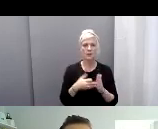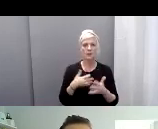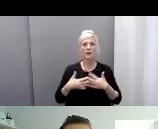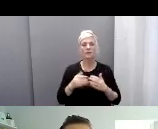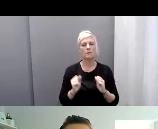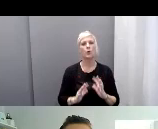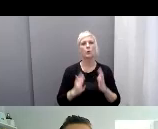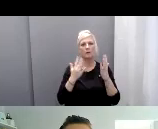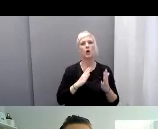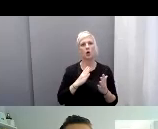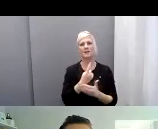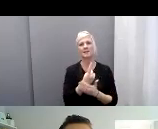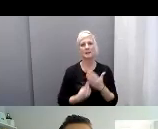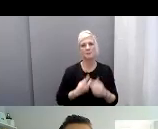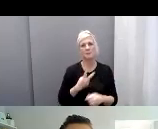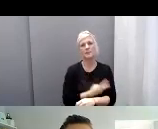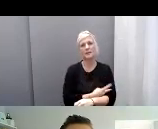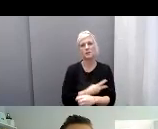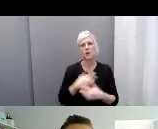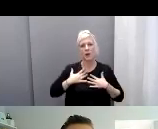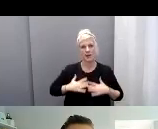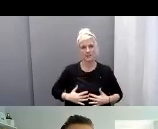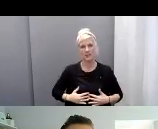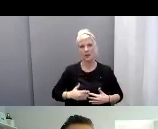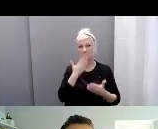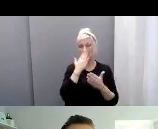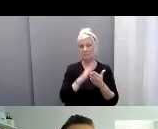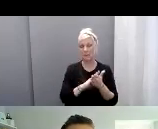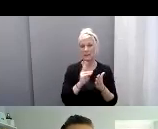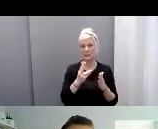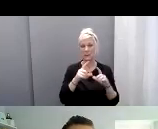ha sämre sexuell hälsa. Och den här bilden visar då